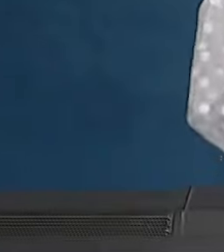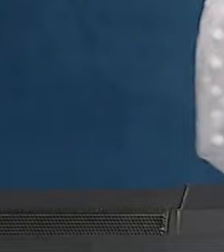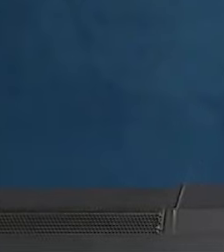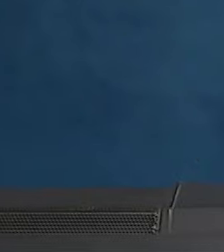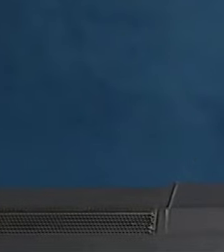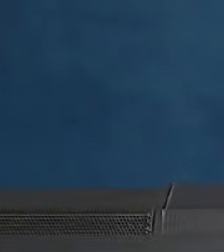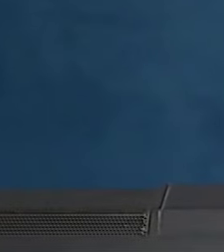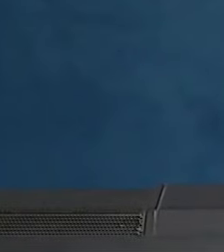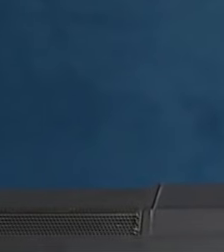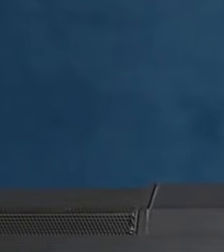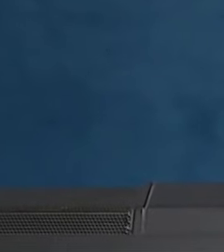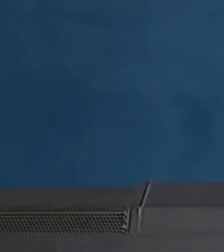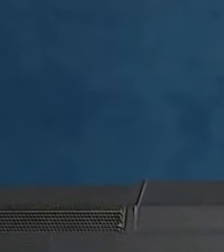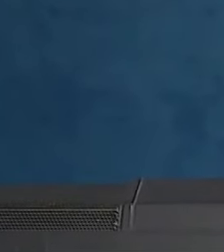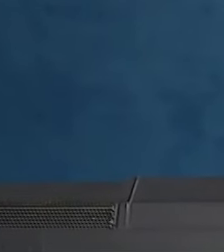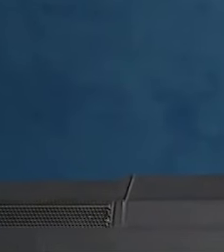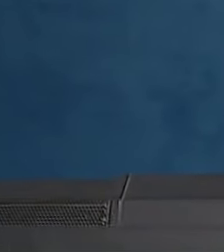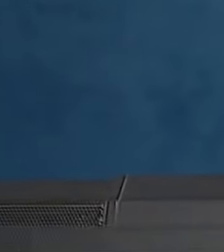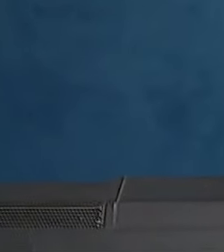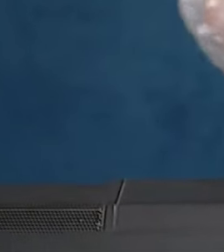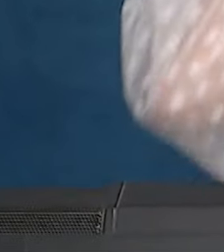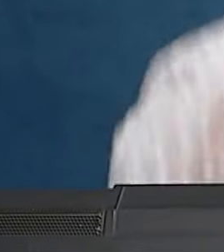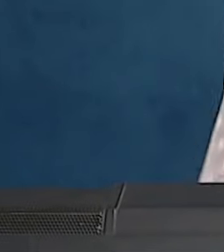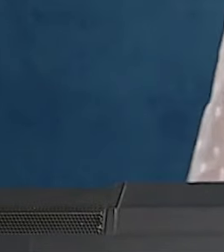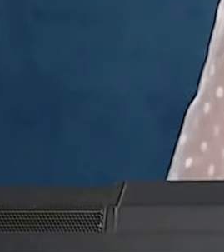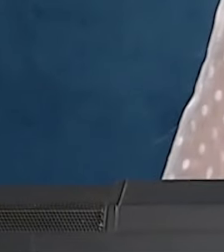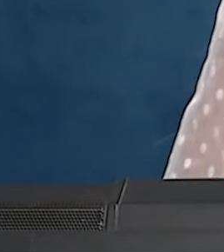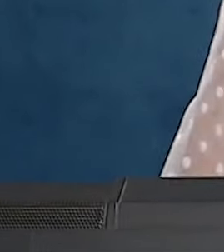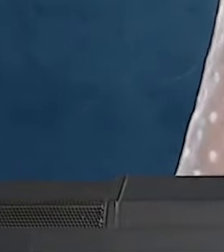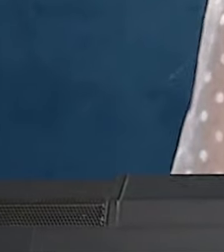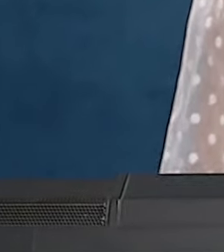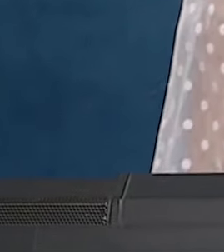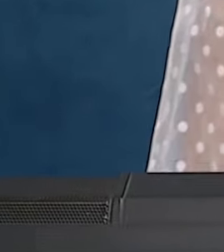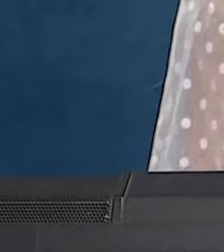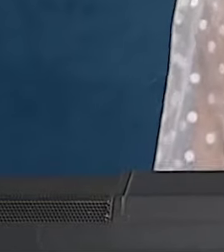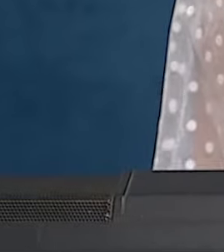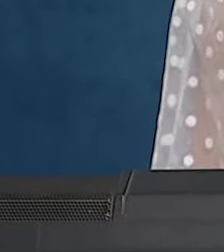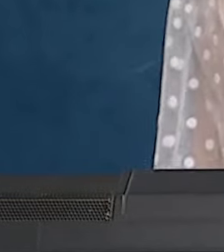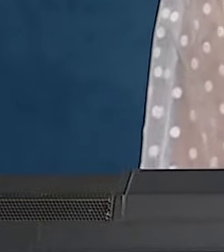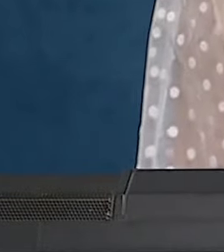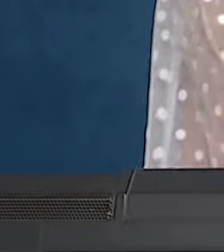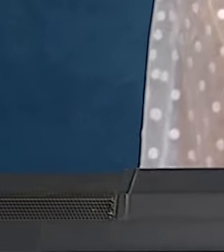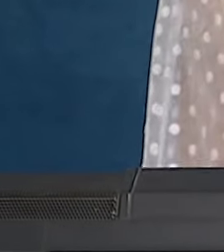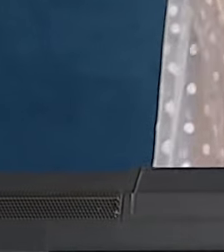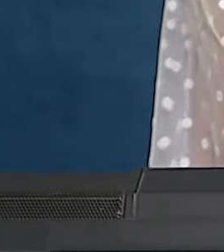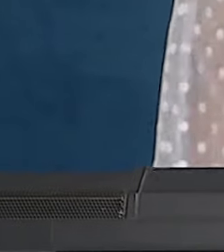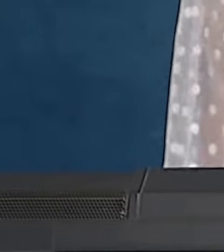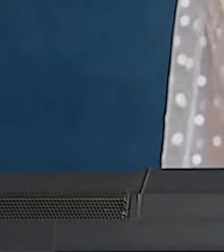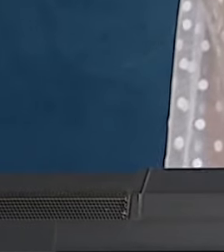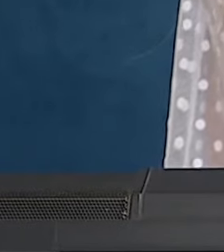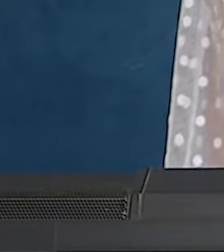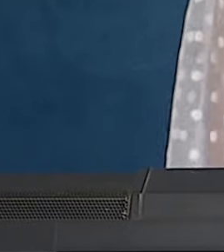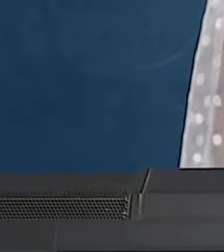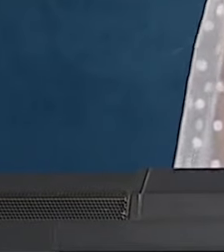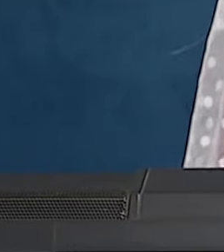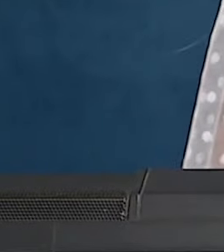طبعا الضوافر وقت شوبان ما عنده ضوافر هالقد طويله. دكتور بس انا بعرف انه حضرتك عازف اورج وبيانو كثير